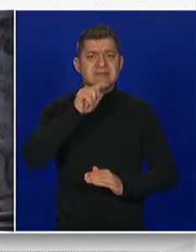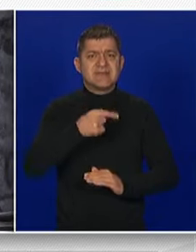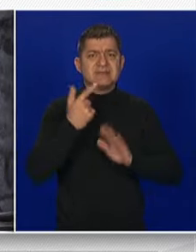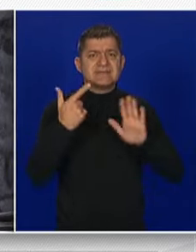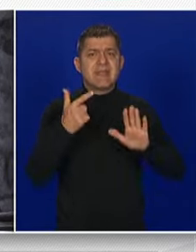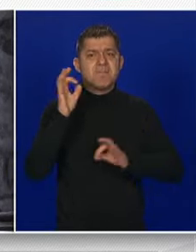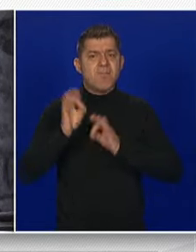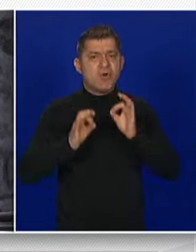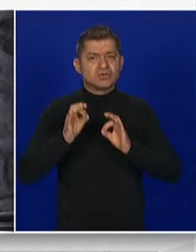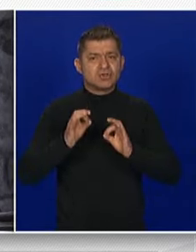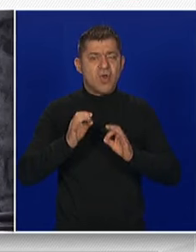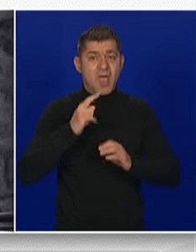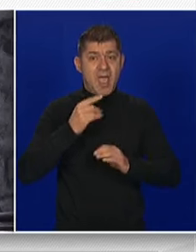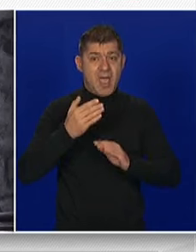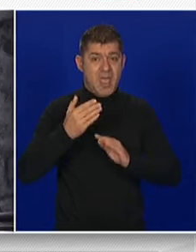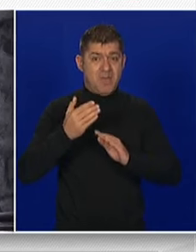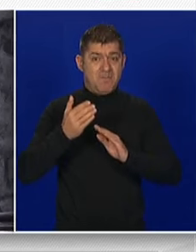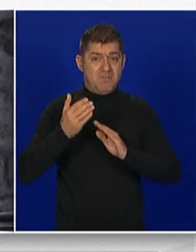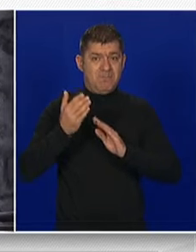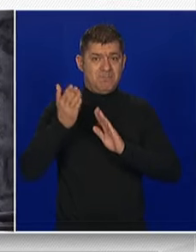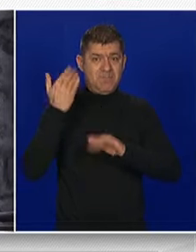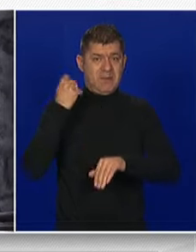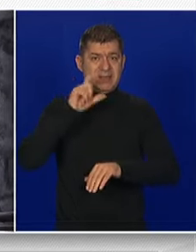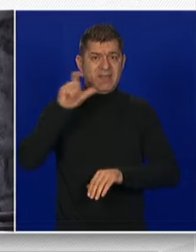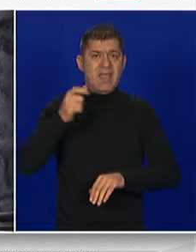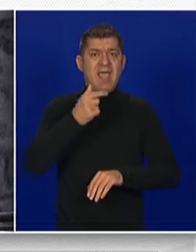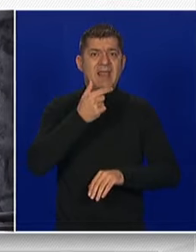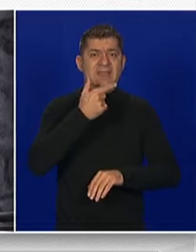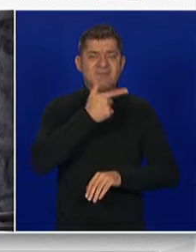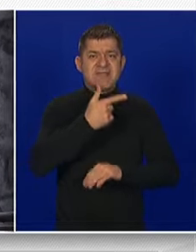3,7%, dok smo u onom proteklom tjednu 29.